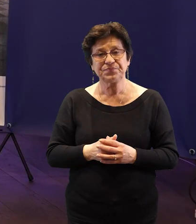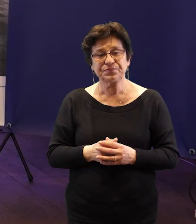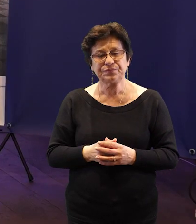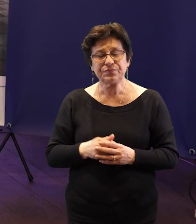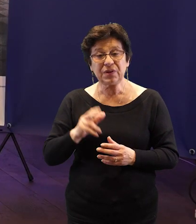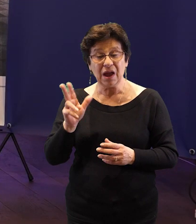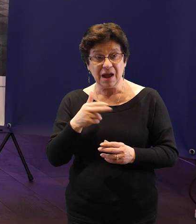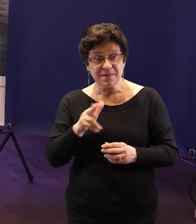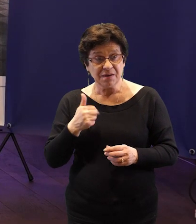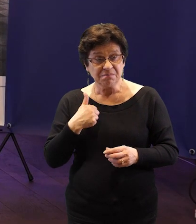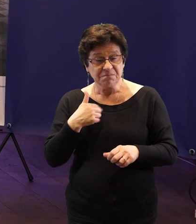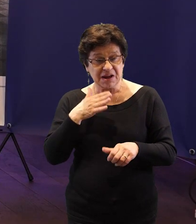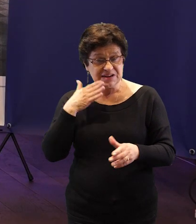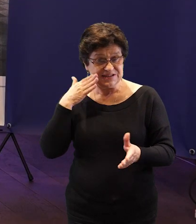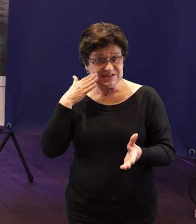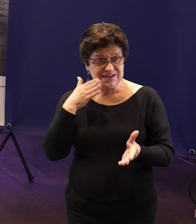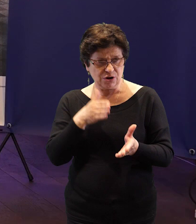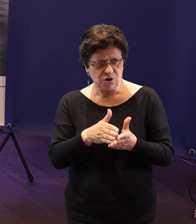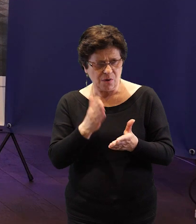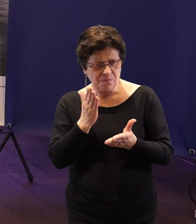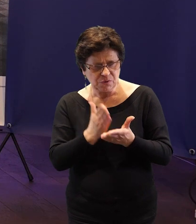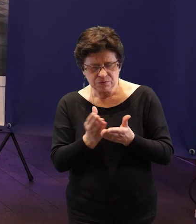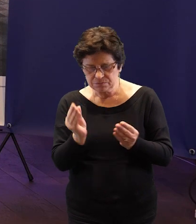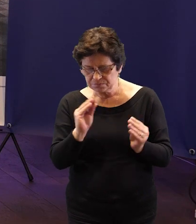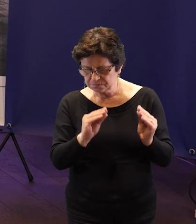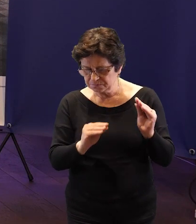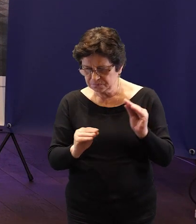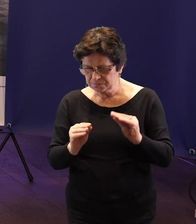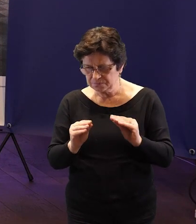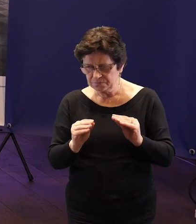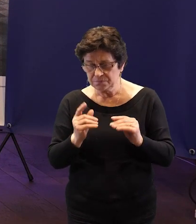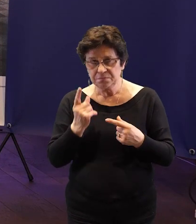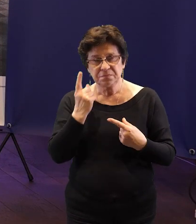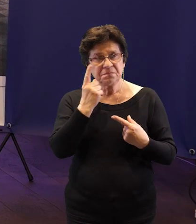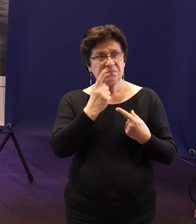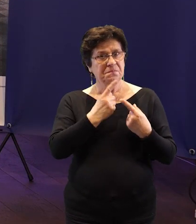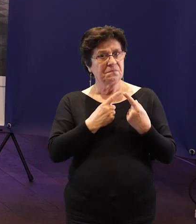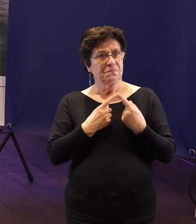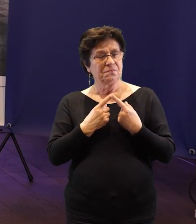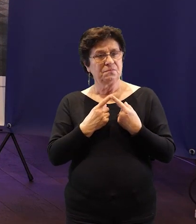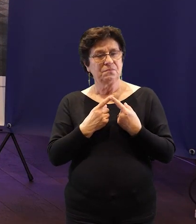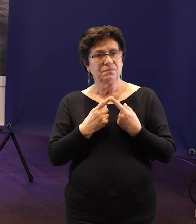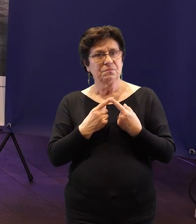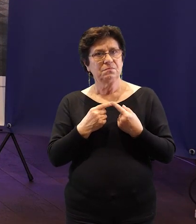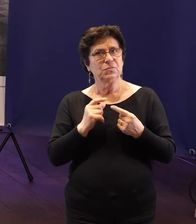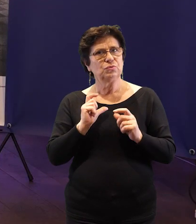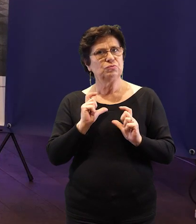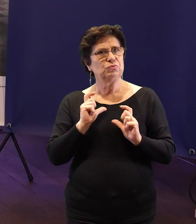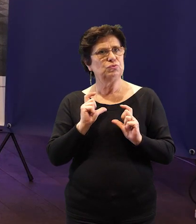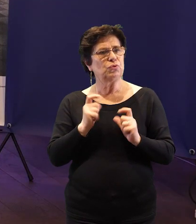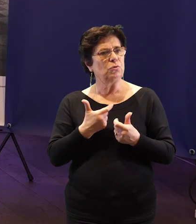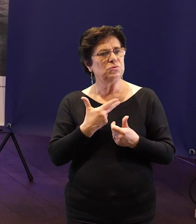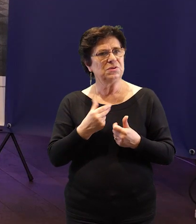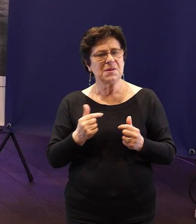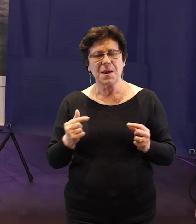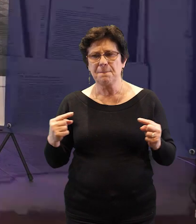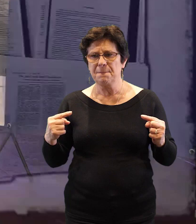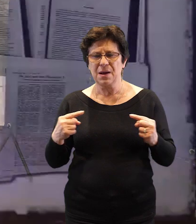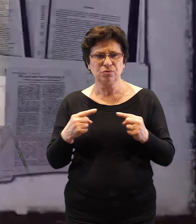Kiedy zacząłem ją zestawiać ze sobą, zorientowałem się, że coś tu nie gra,